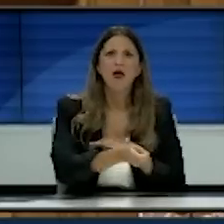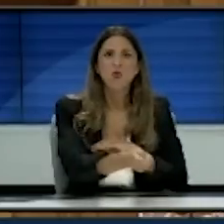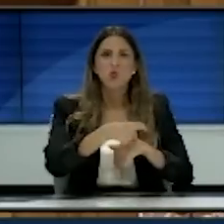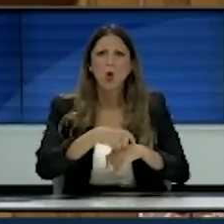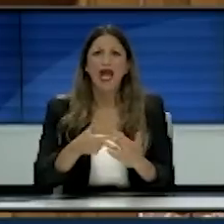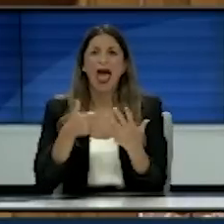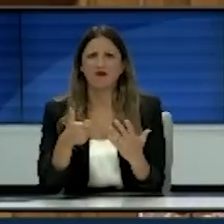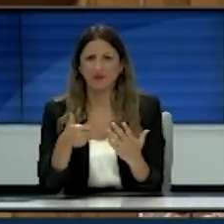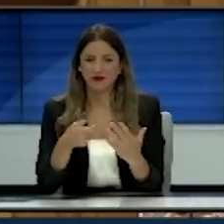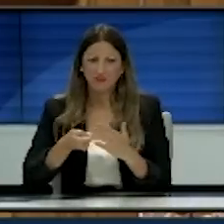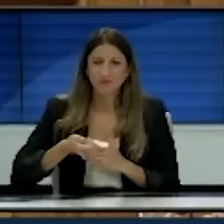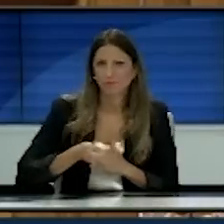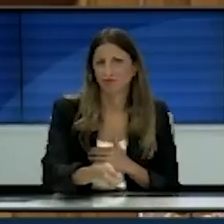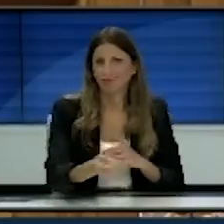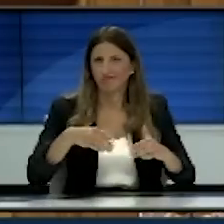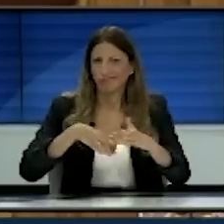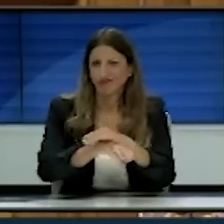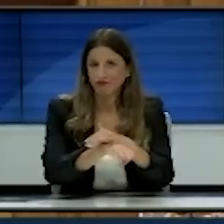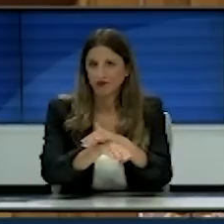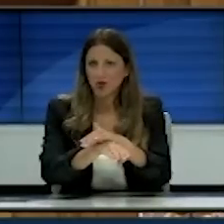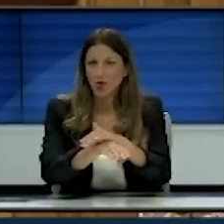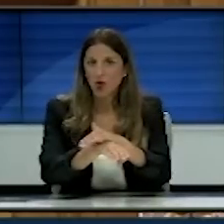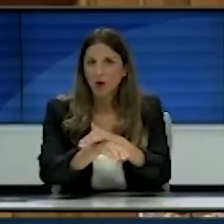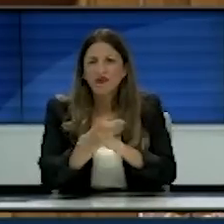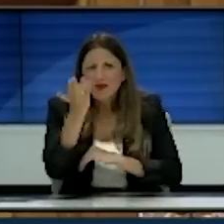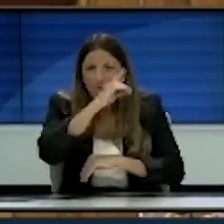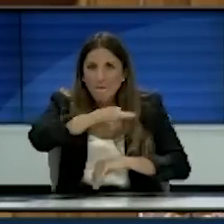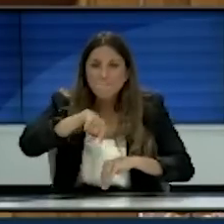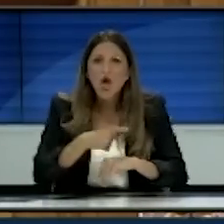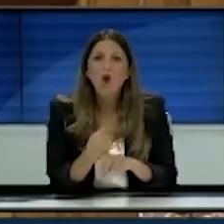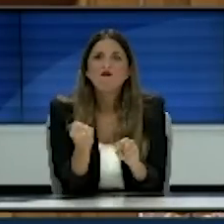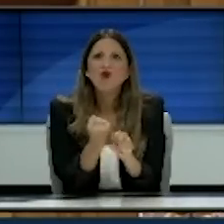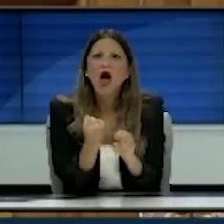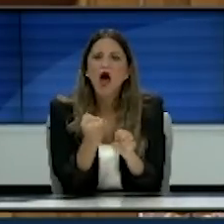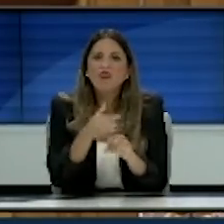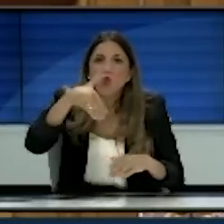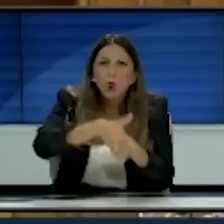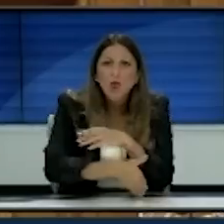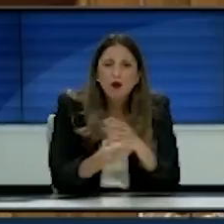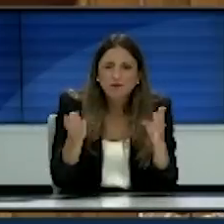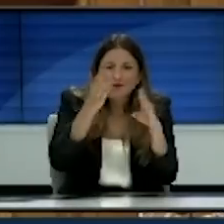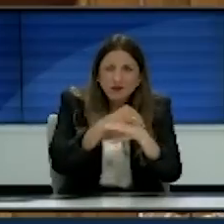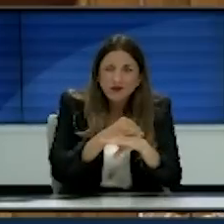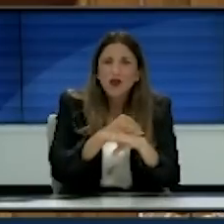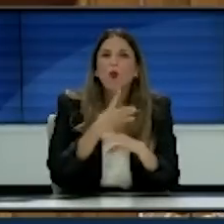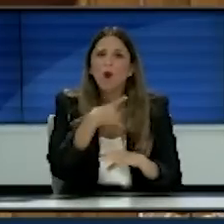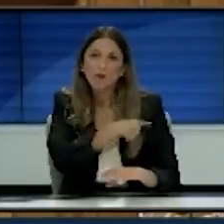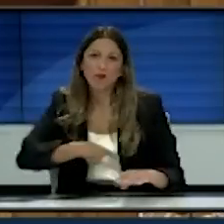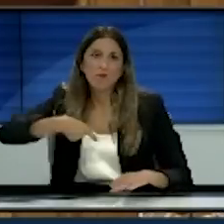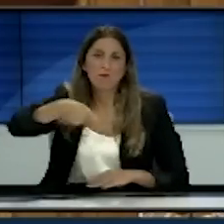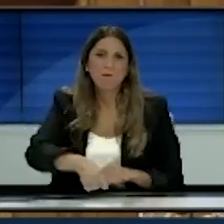6 π.μ. για να μην φανεί η μία ώρα νυχτερινής απασχόλησης. Προϊστάμενοι